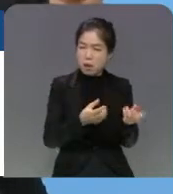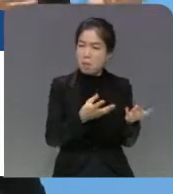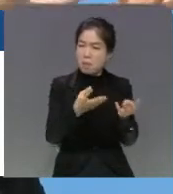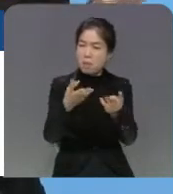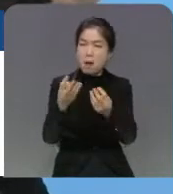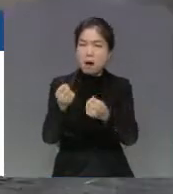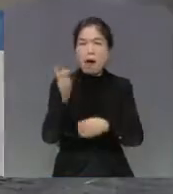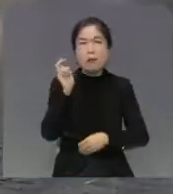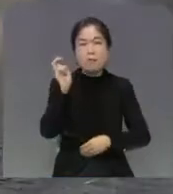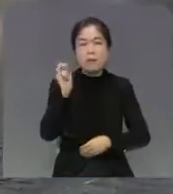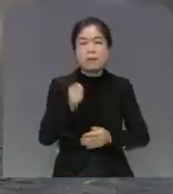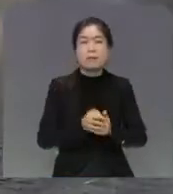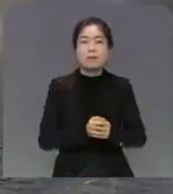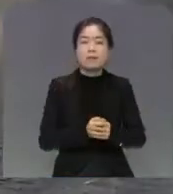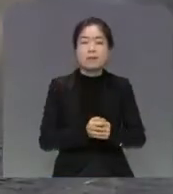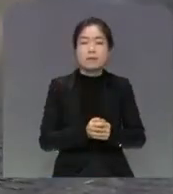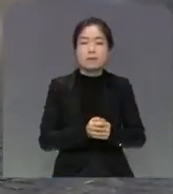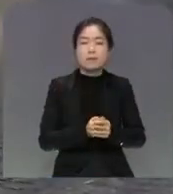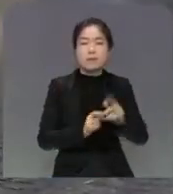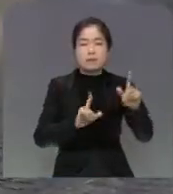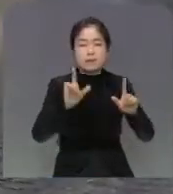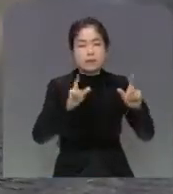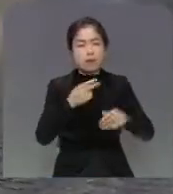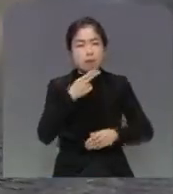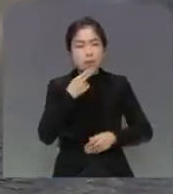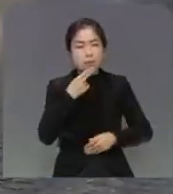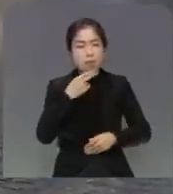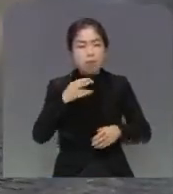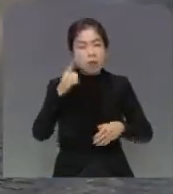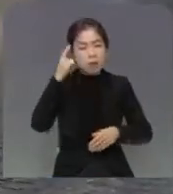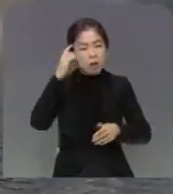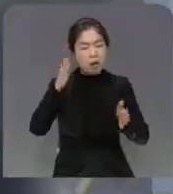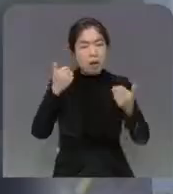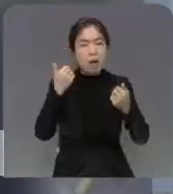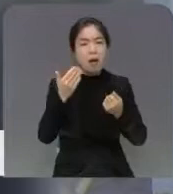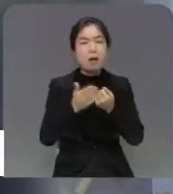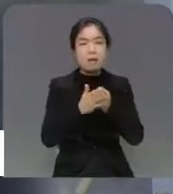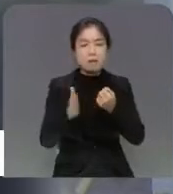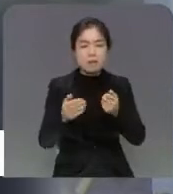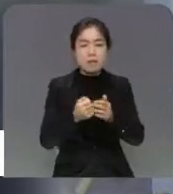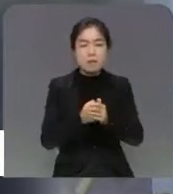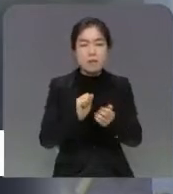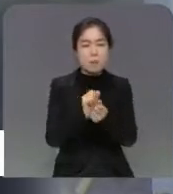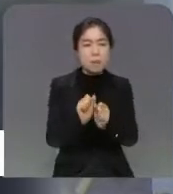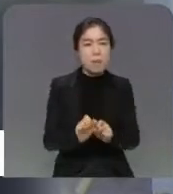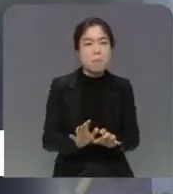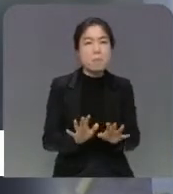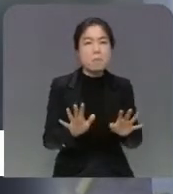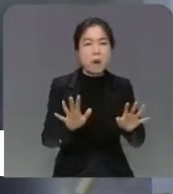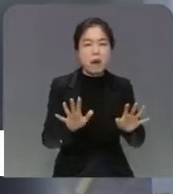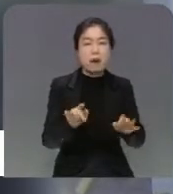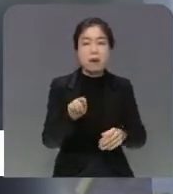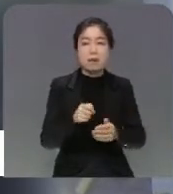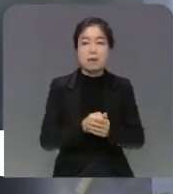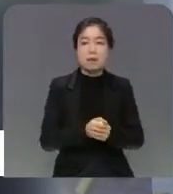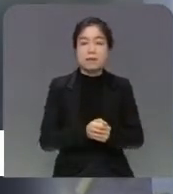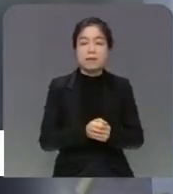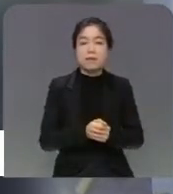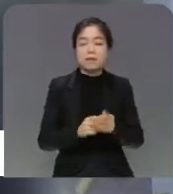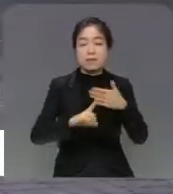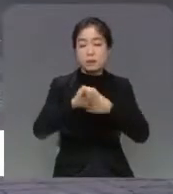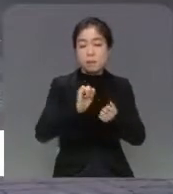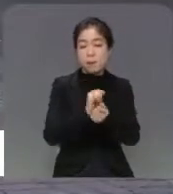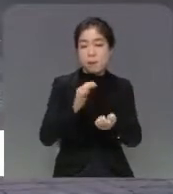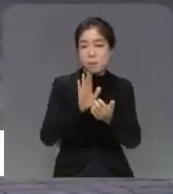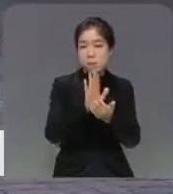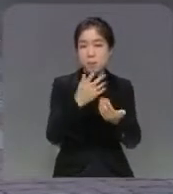수 있다는 겁니다. 무증상이나 가벼운 증상이라며 검사를 받지 않아 감염이 확산되는 이른바 조용한 전파. 지역 감염